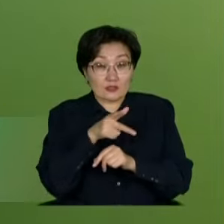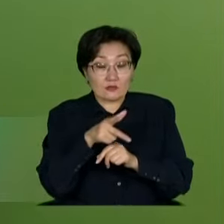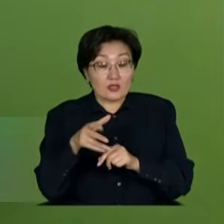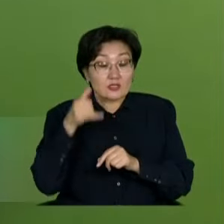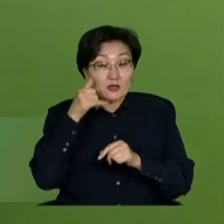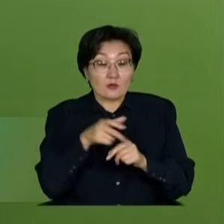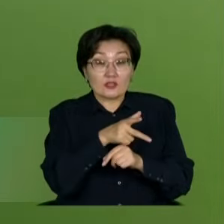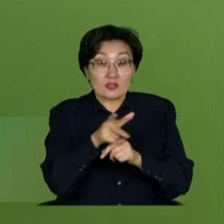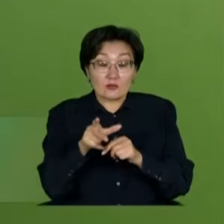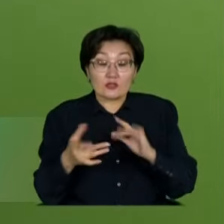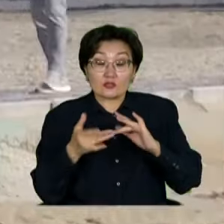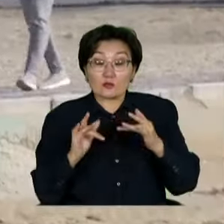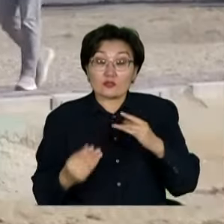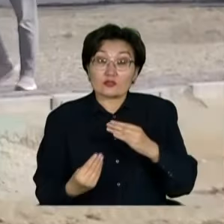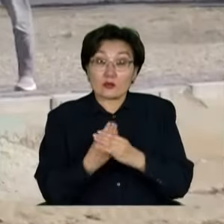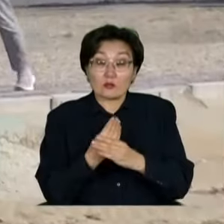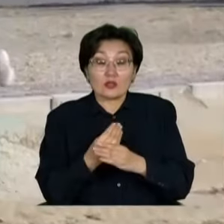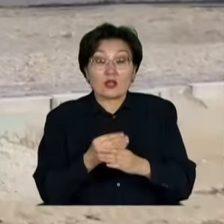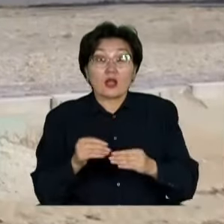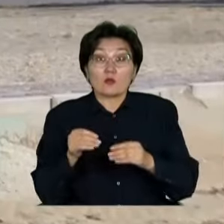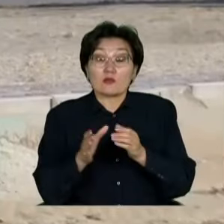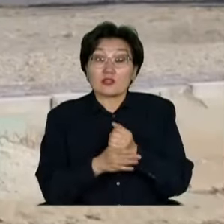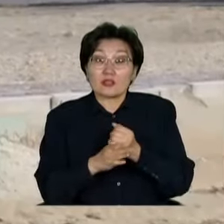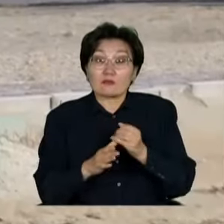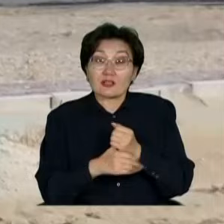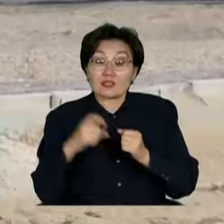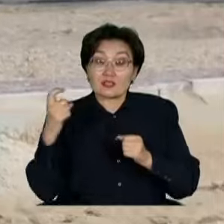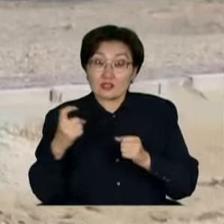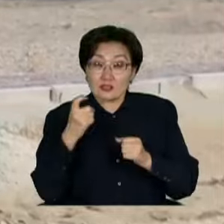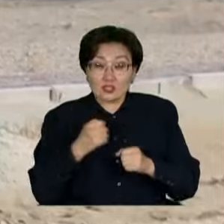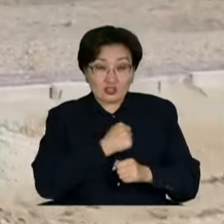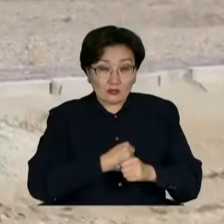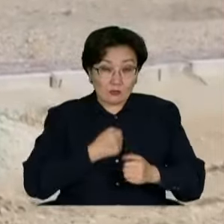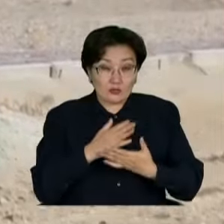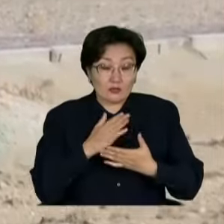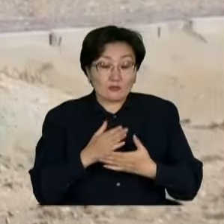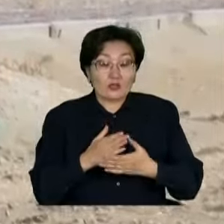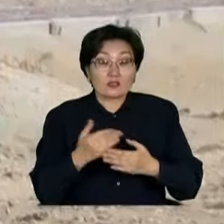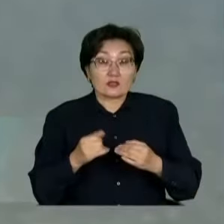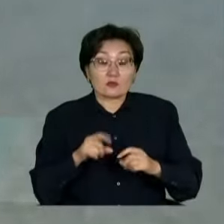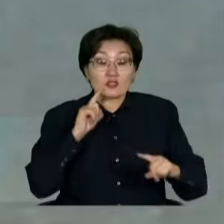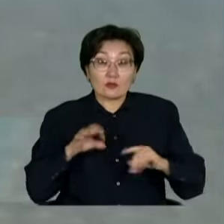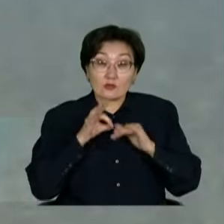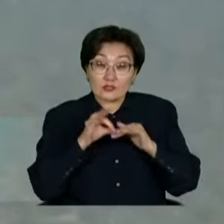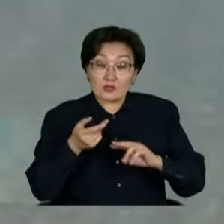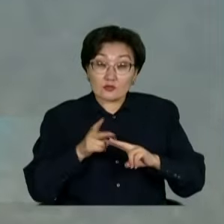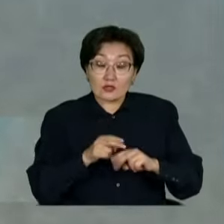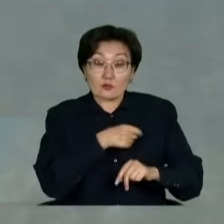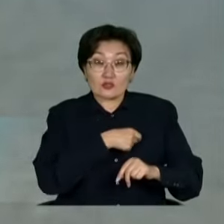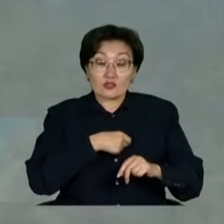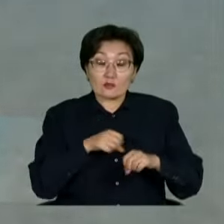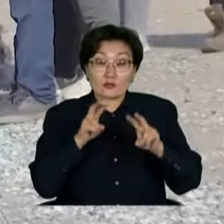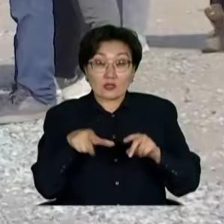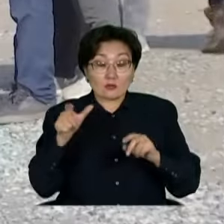әлеуметтік желіге таратып жіберген. Бұл түпқарағанды балықшылардың ашуына тиген болса керек. Шаруа өкілдері жиын ұйымдастырып аталмыш инспекция